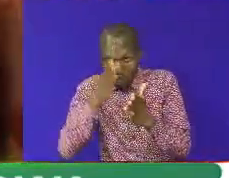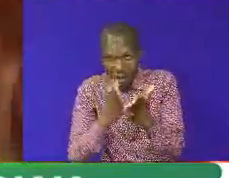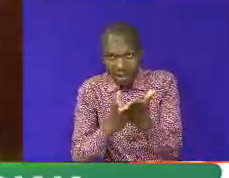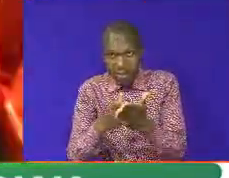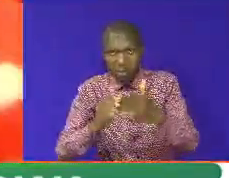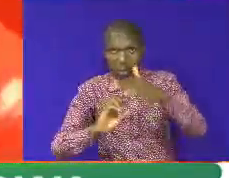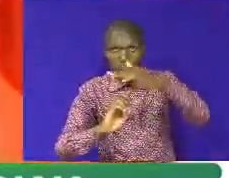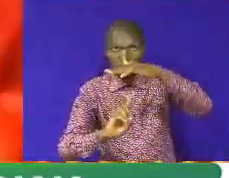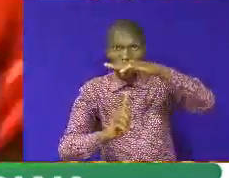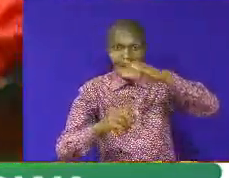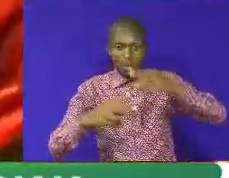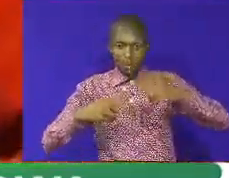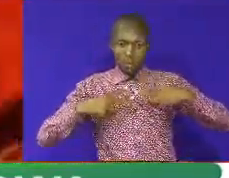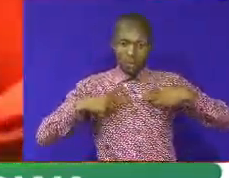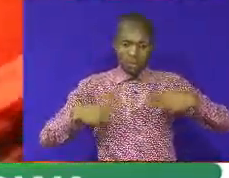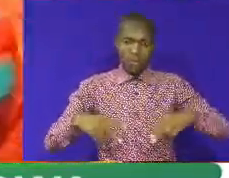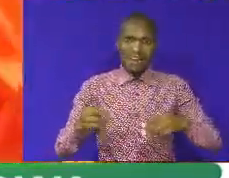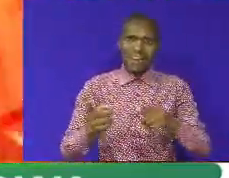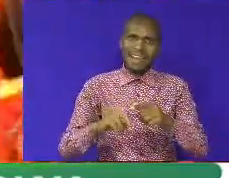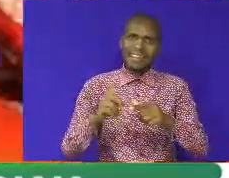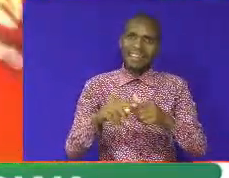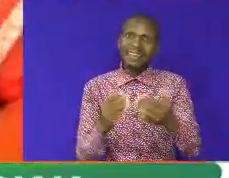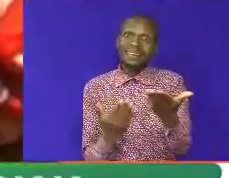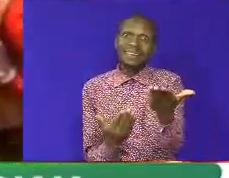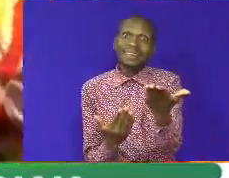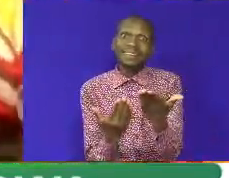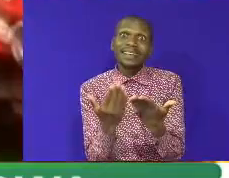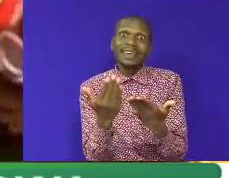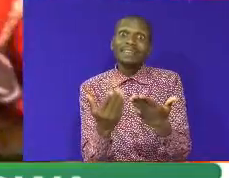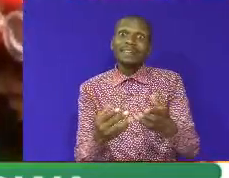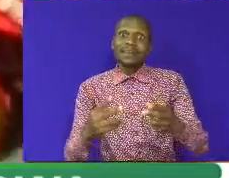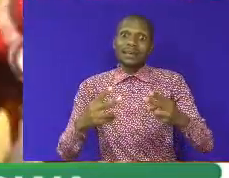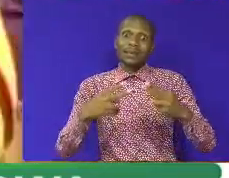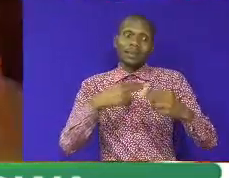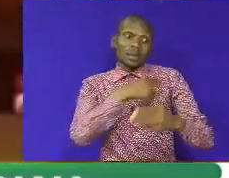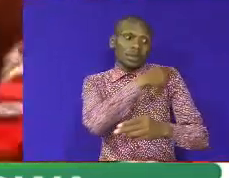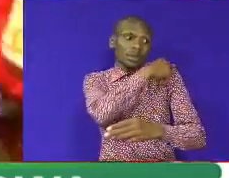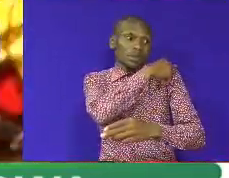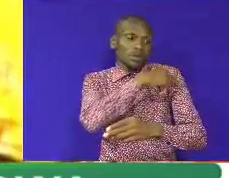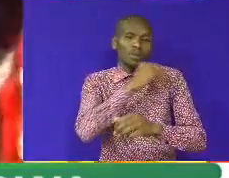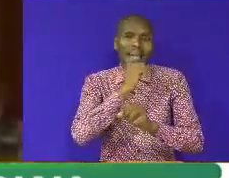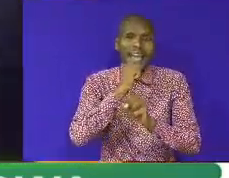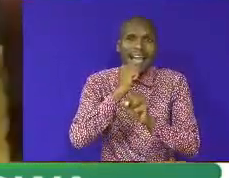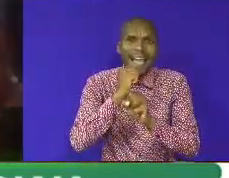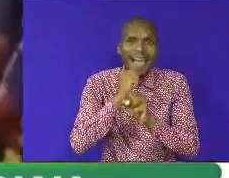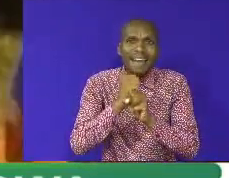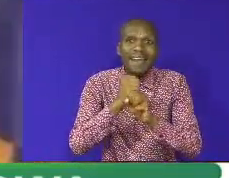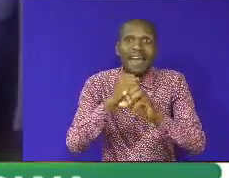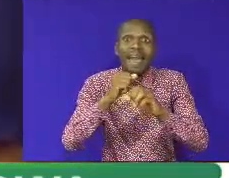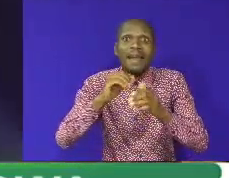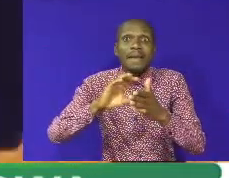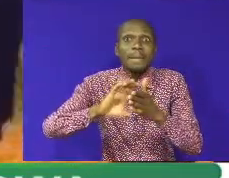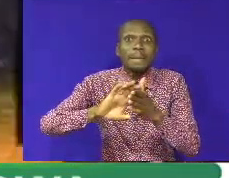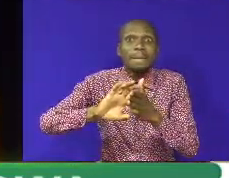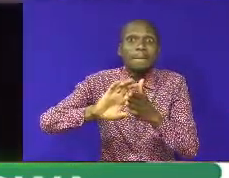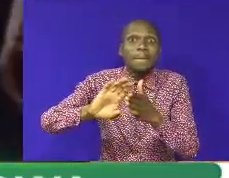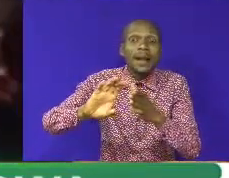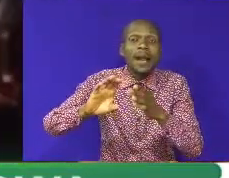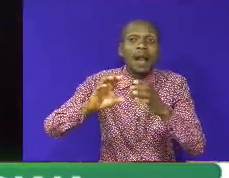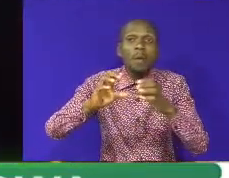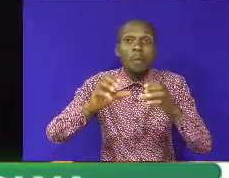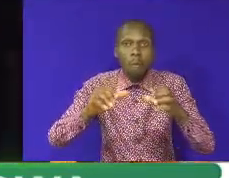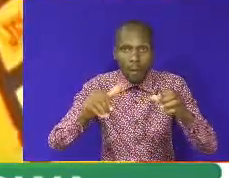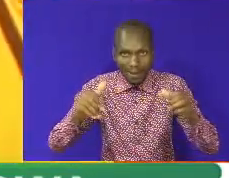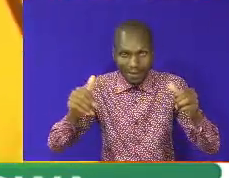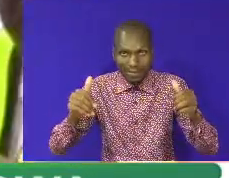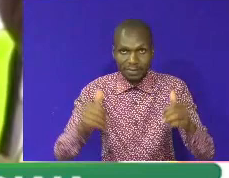bachenu nechikobage kwene kya obokorari wenya gitari ya Kiogoro wanyara ko bokwiranwa ase nchira yo